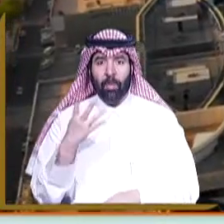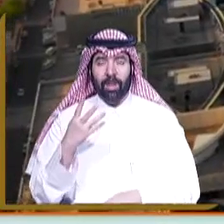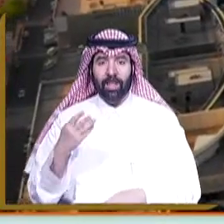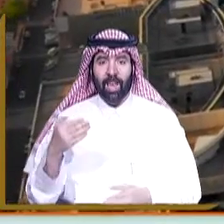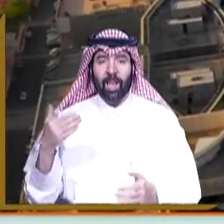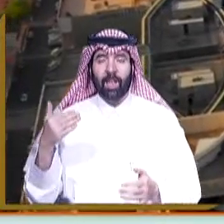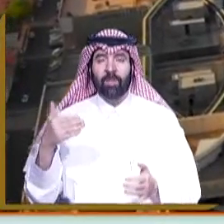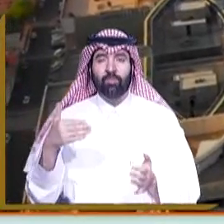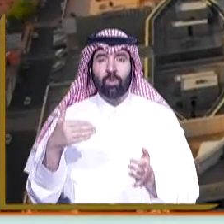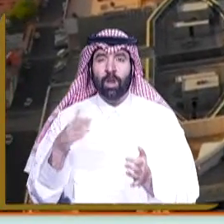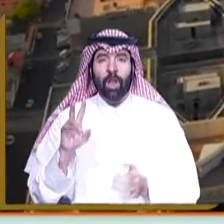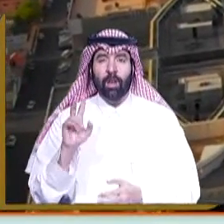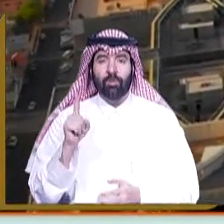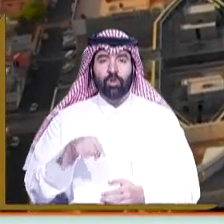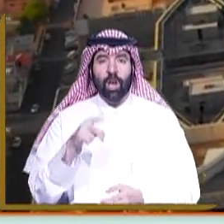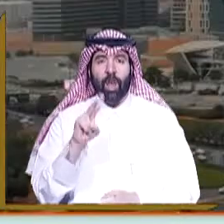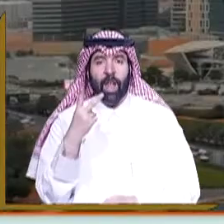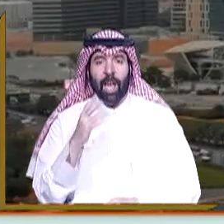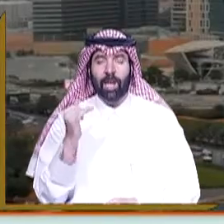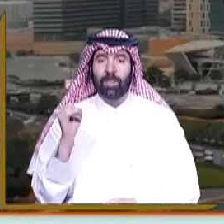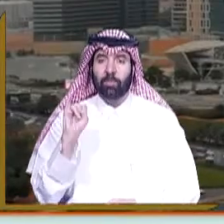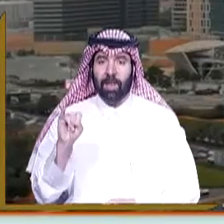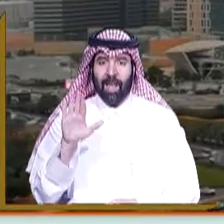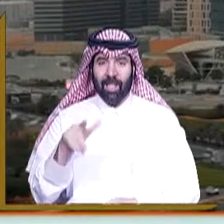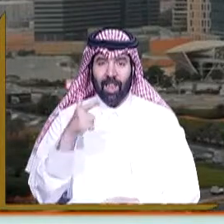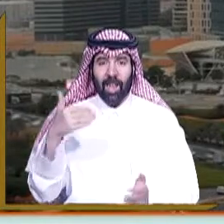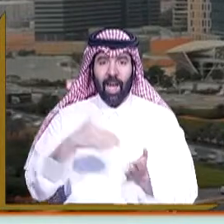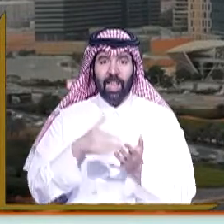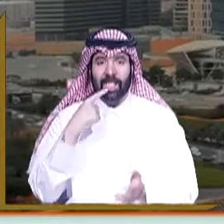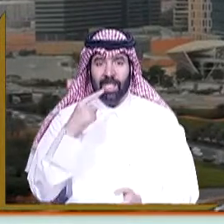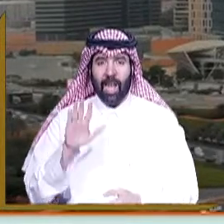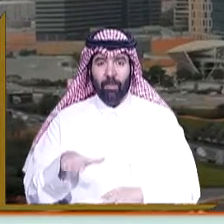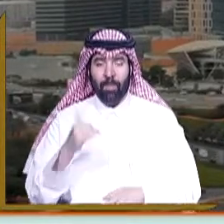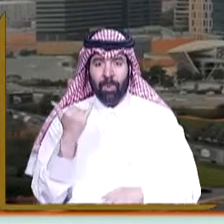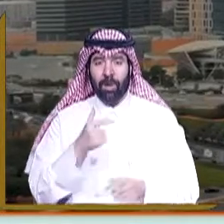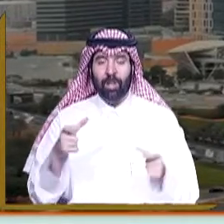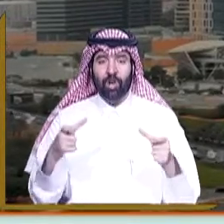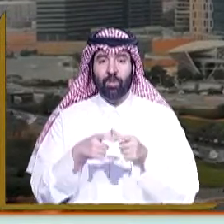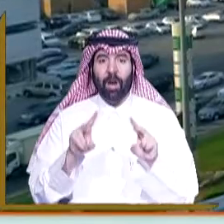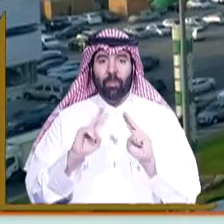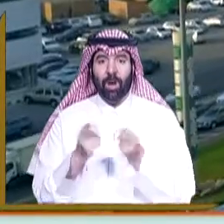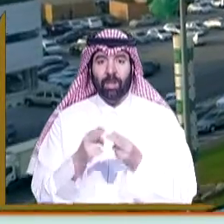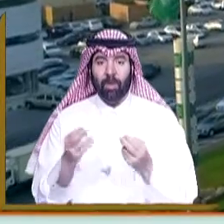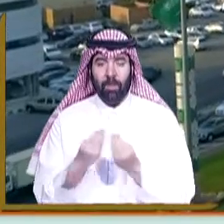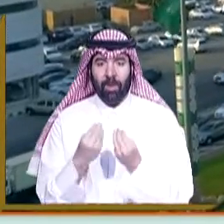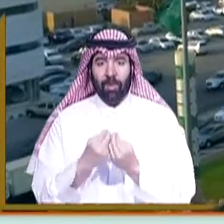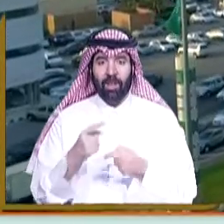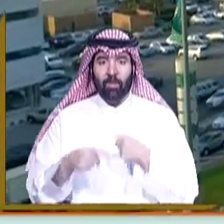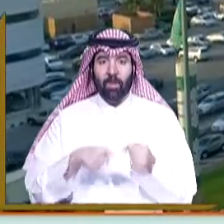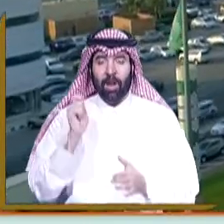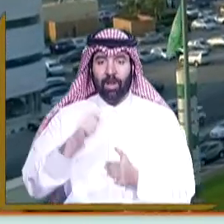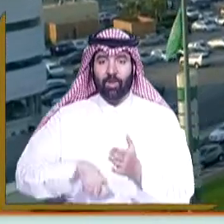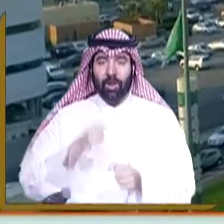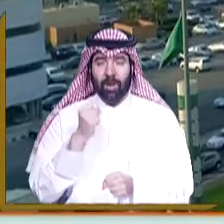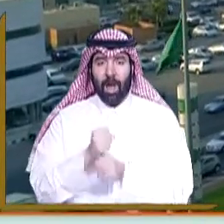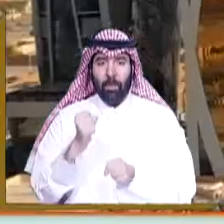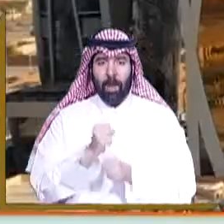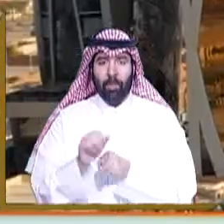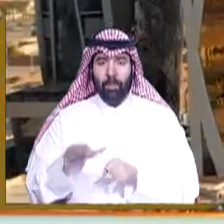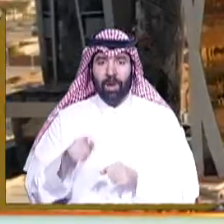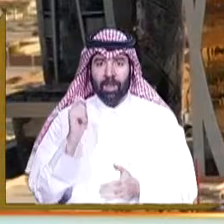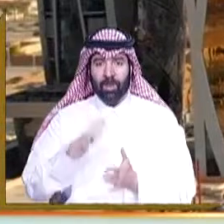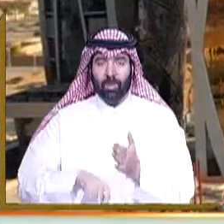ديسمبر المقبل. تأتي هذه الشراكات تعزيزا لمكانة المؤتمر ودوره في جمع صناع القرار